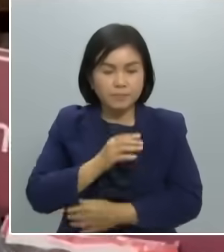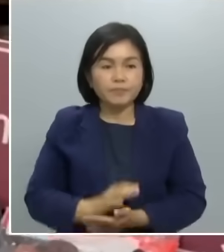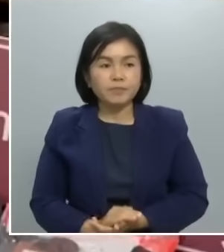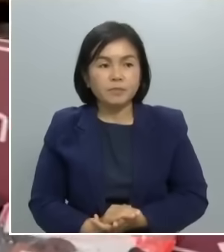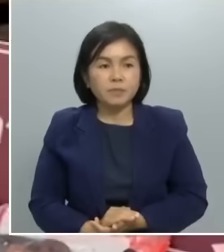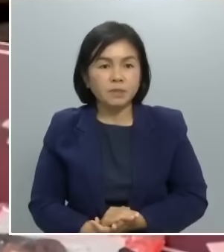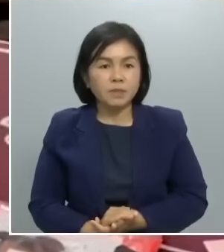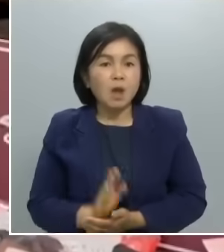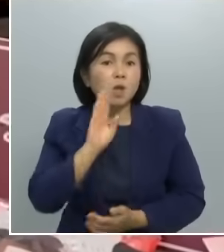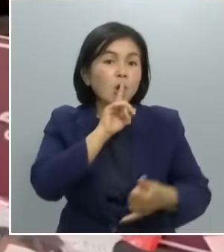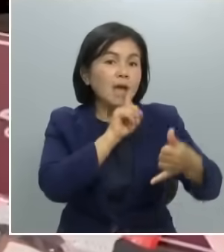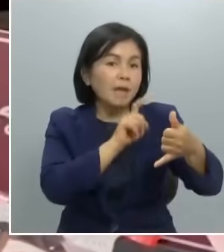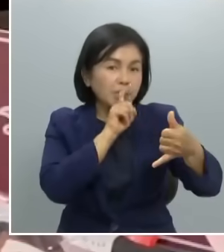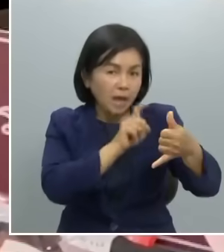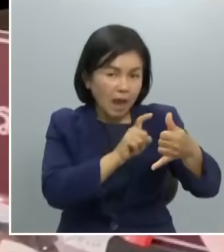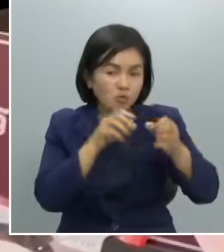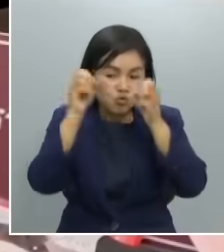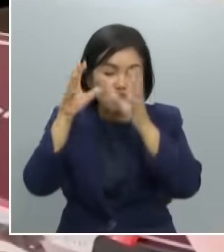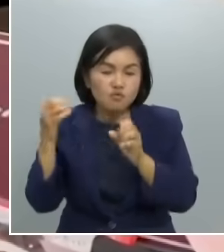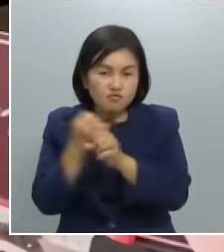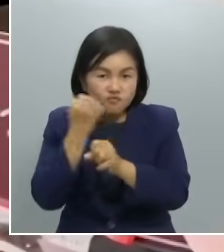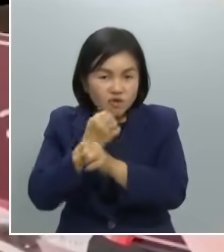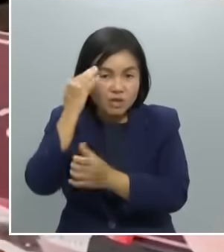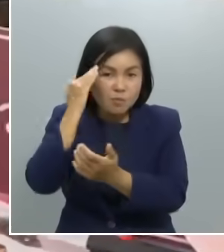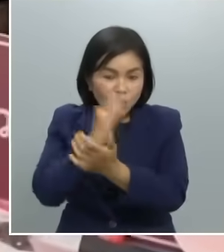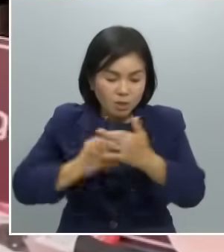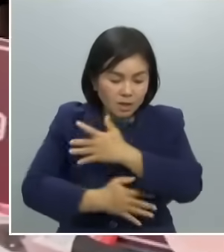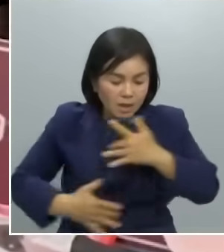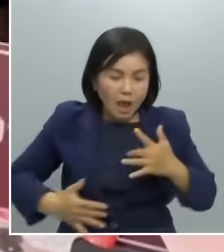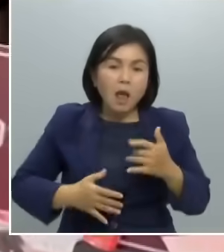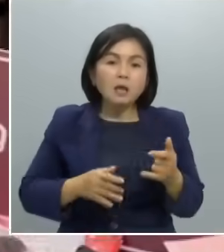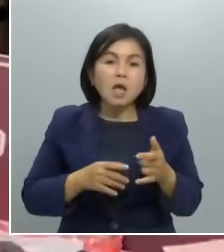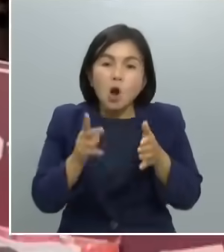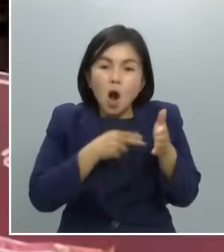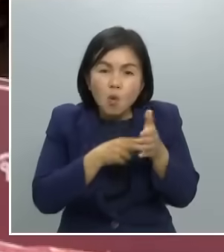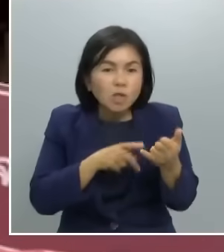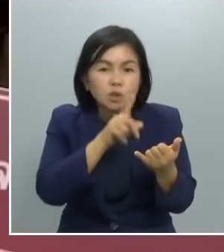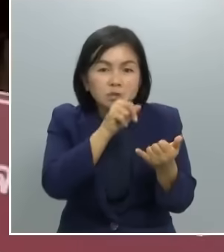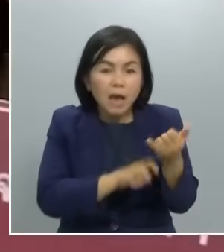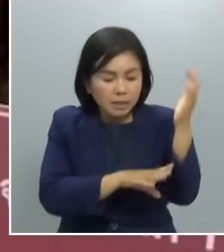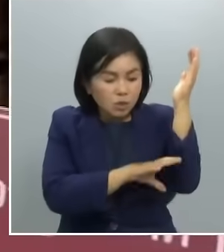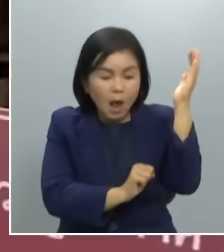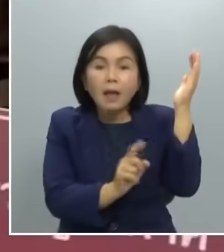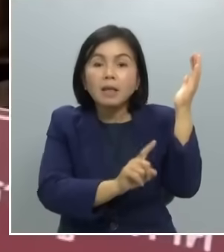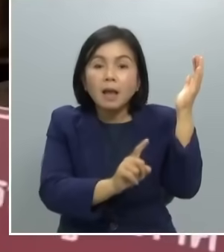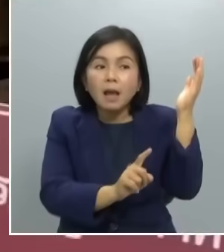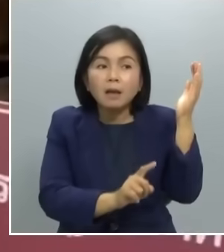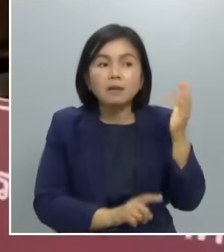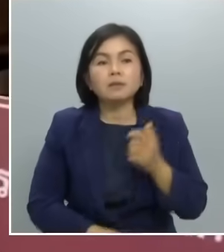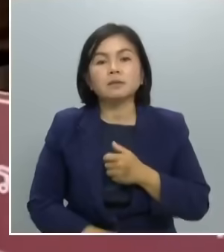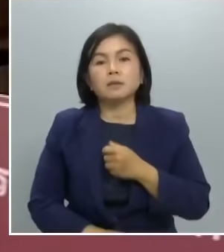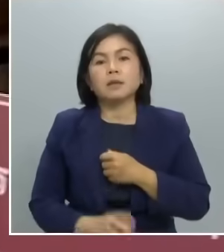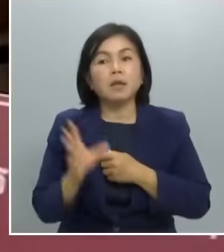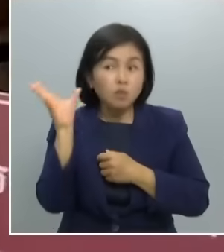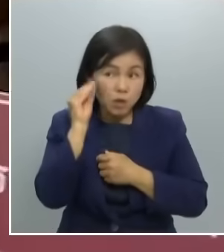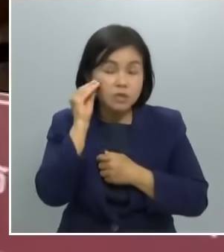ครูฝึกตชด.ครับที่ลงโทษนักเรียนในสิบจนเสียชีวิตนะครับที่จังหวัดสงขลาครับท่าน ตอนนี้เราพี่ก็ได้ฟังข่าวจากน้องนี่